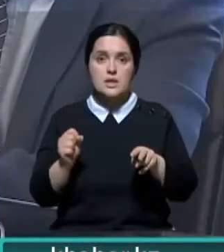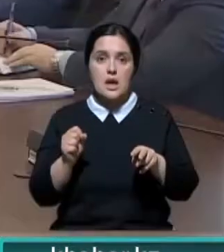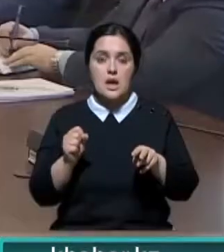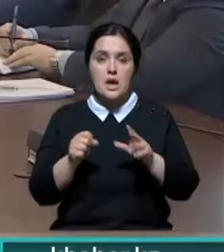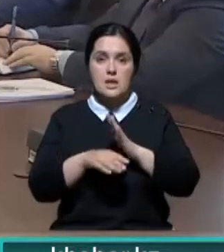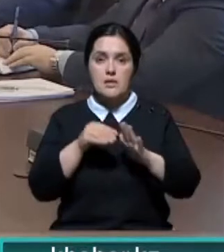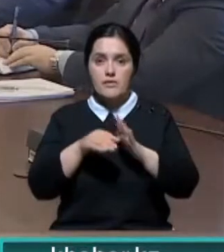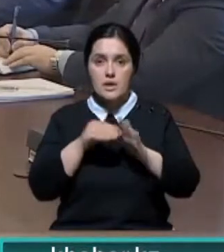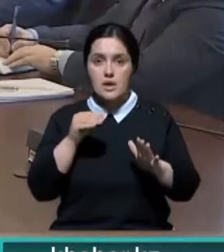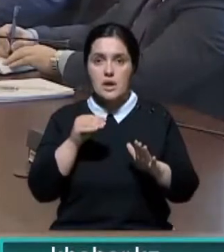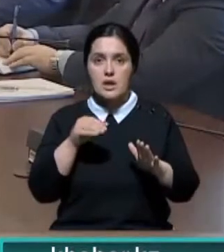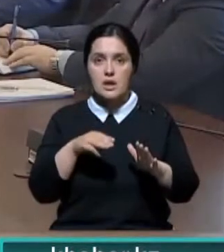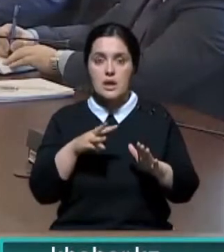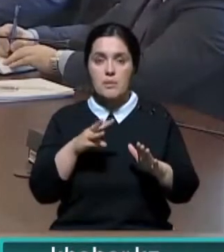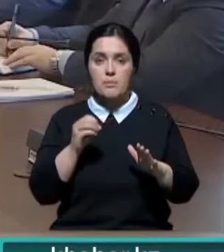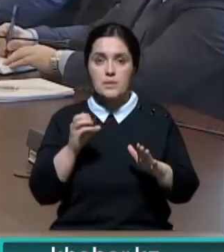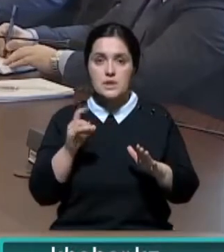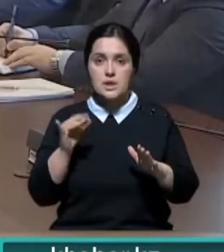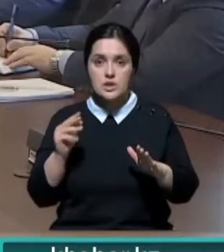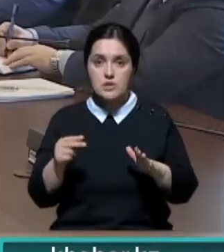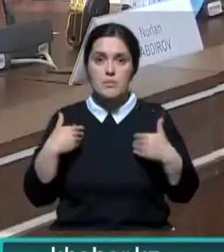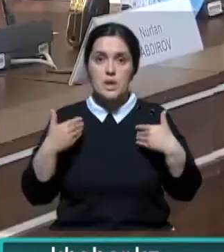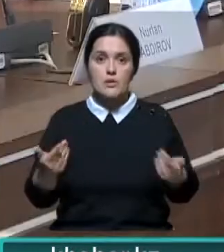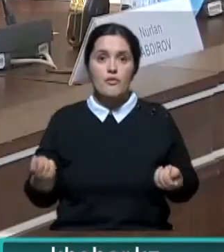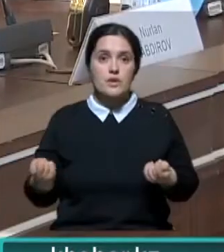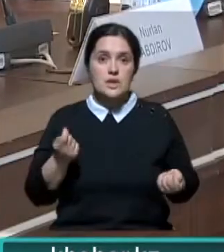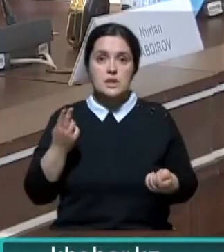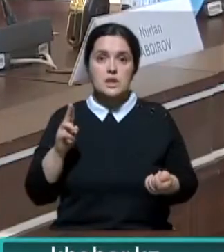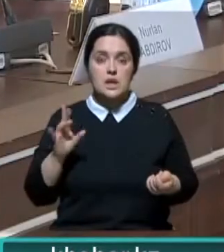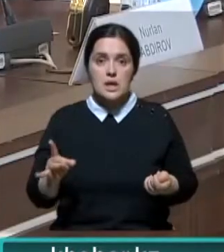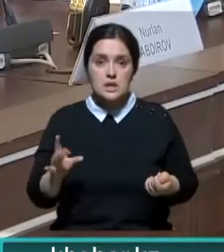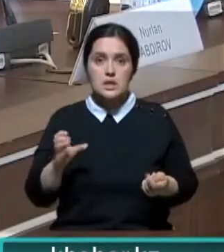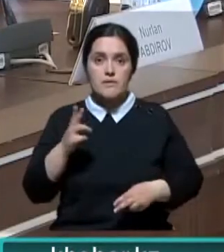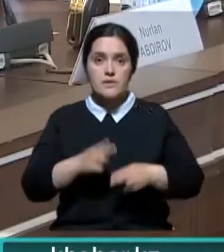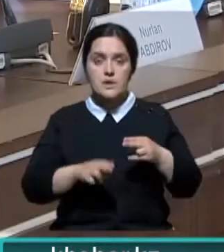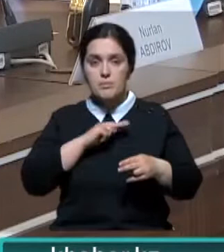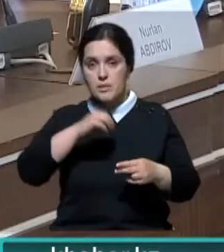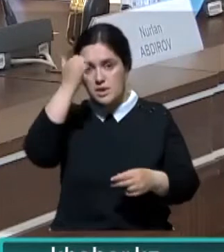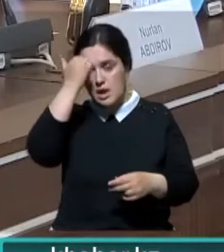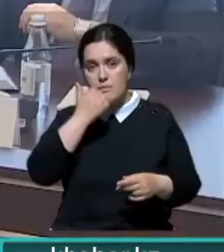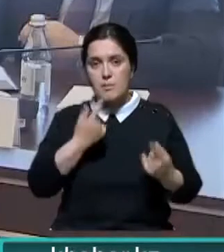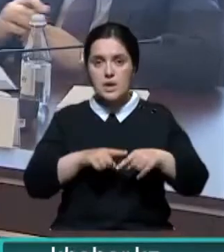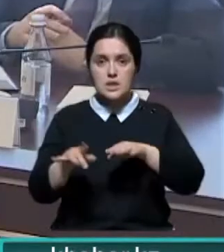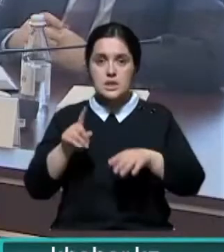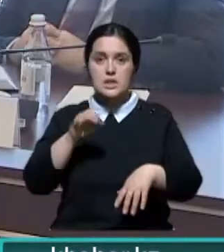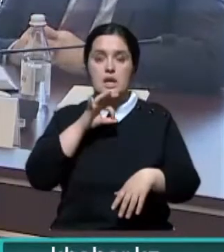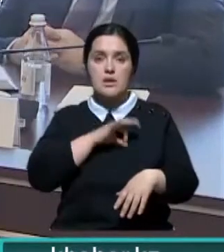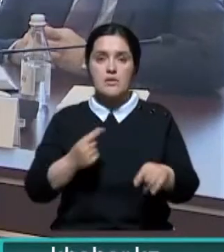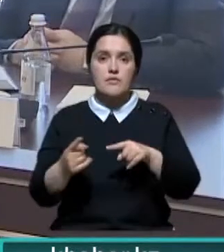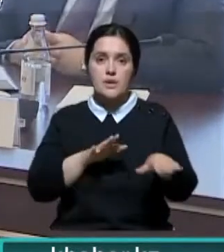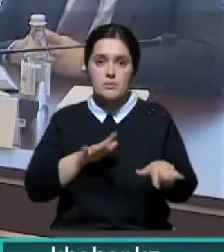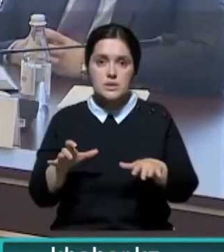за референдумом. Тамаш Месерич поздравил руководство ЦКР с завершением работы и поблагодарил организаторов